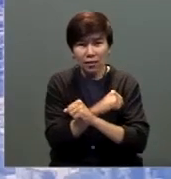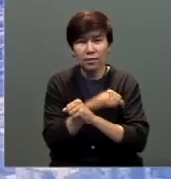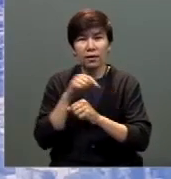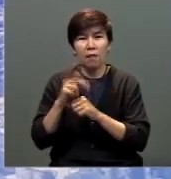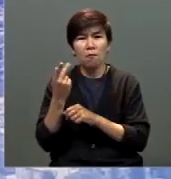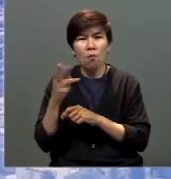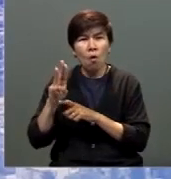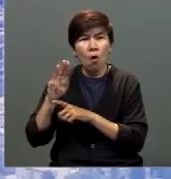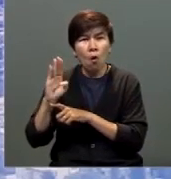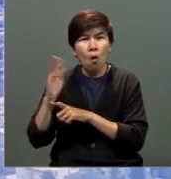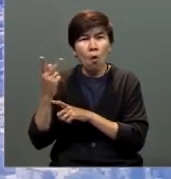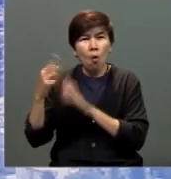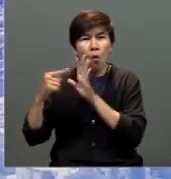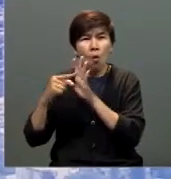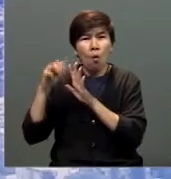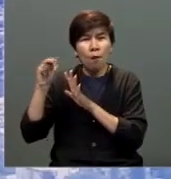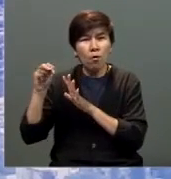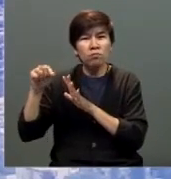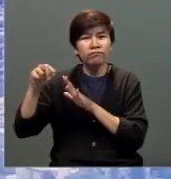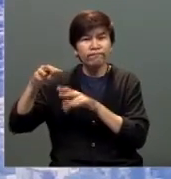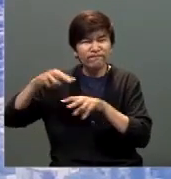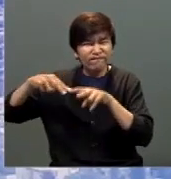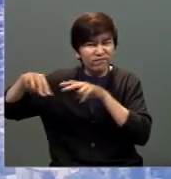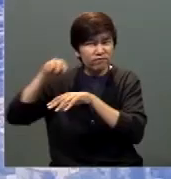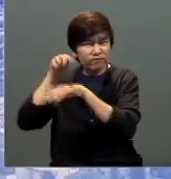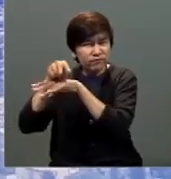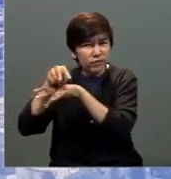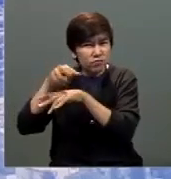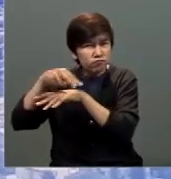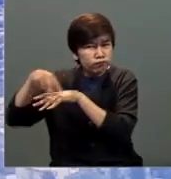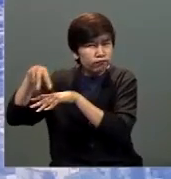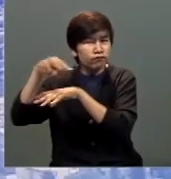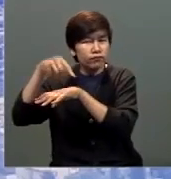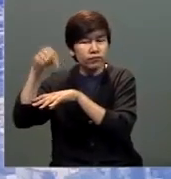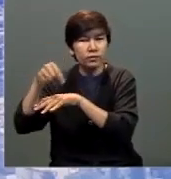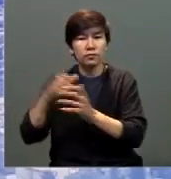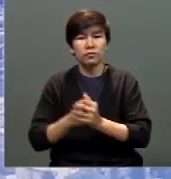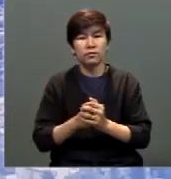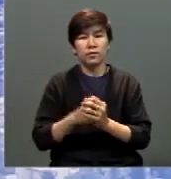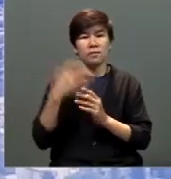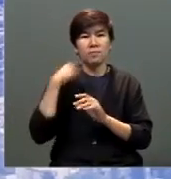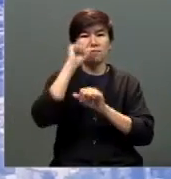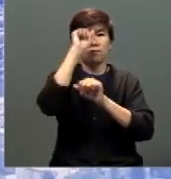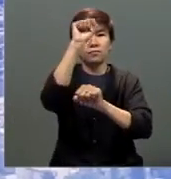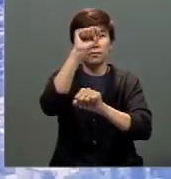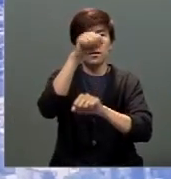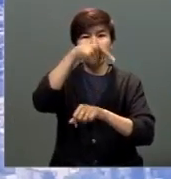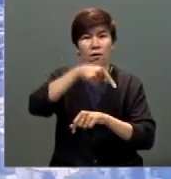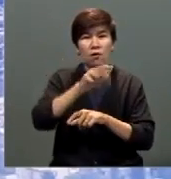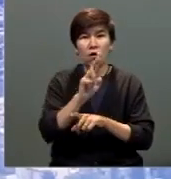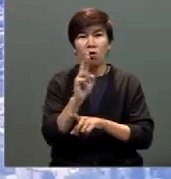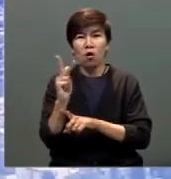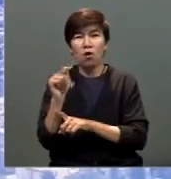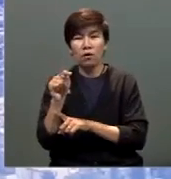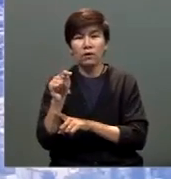พใหญ่ของทางเราใช้มาตรการนี้ก็คือการประกาศเป็นพ.ร.ก.ฉุกเฉิน สถานการณ์ฉุกเฉินนะครับ